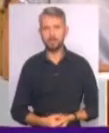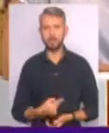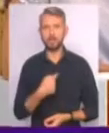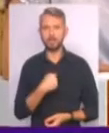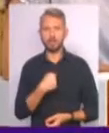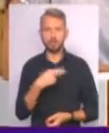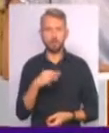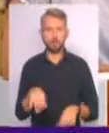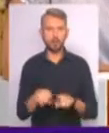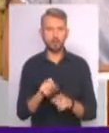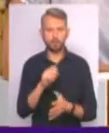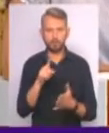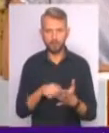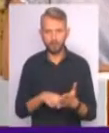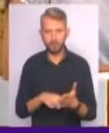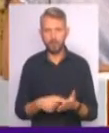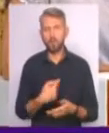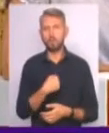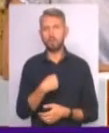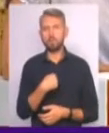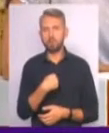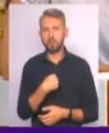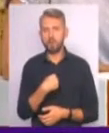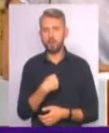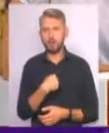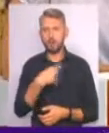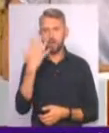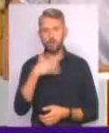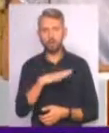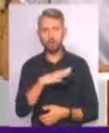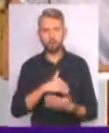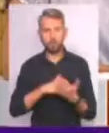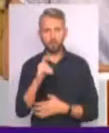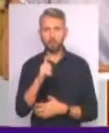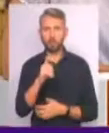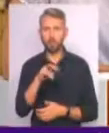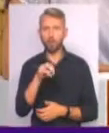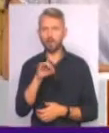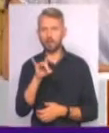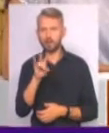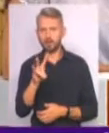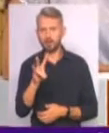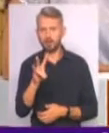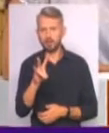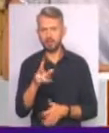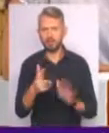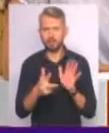по такому питанню. У мене підвищений холестерин.